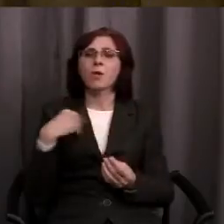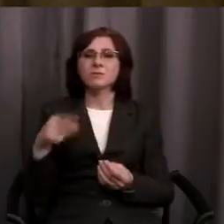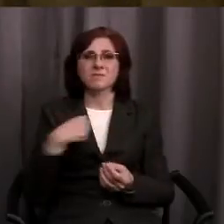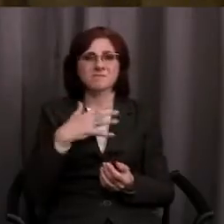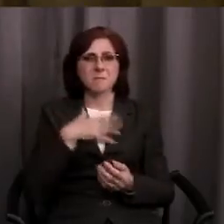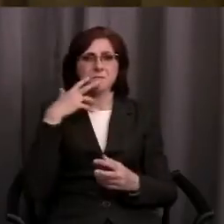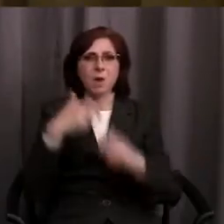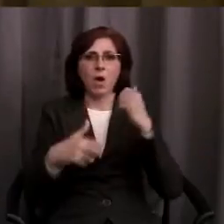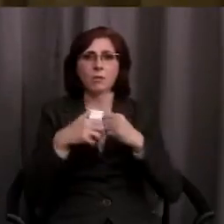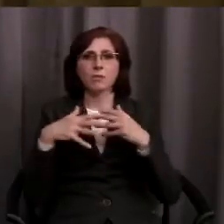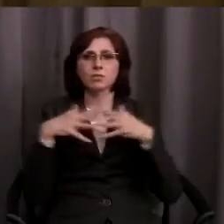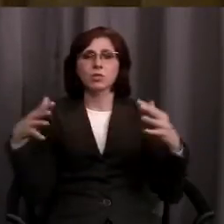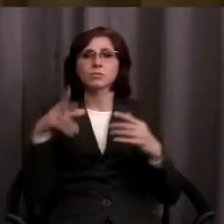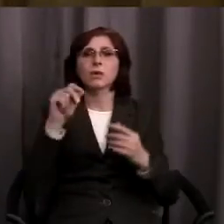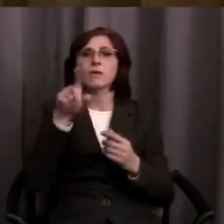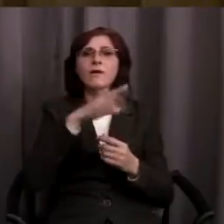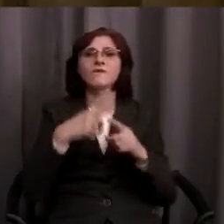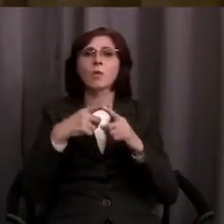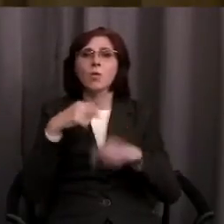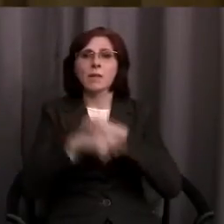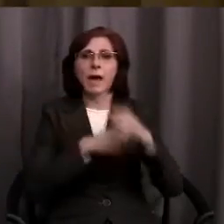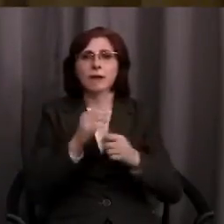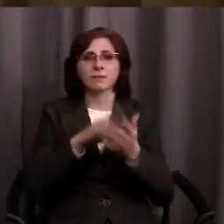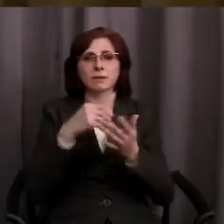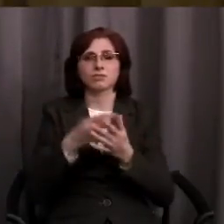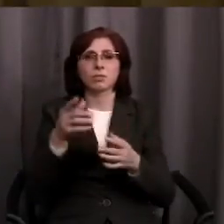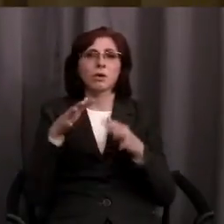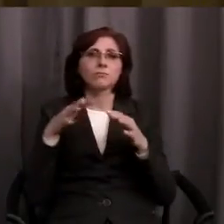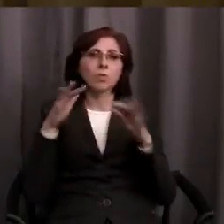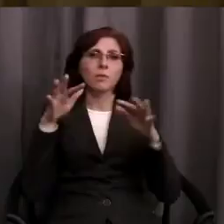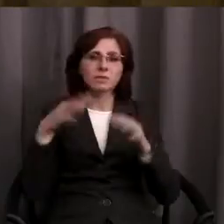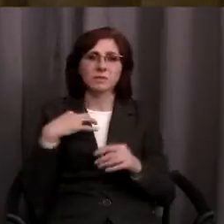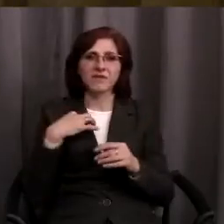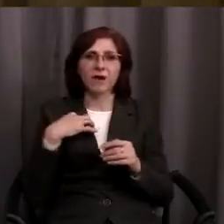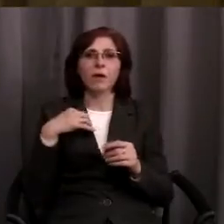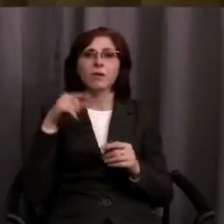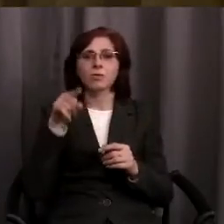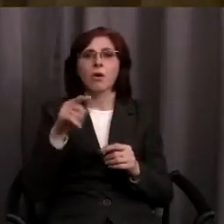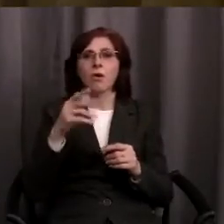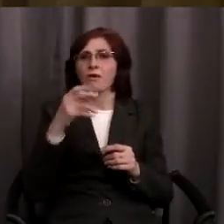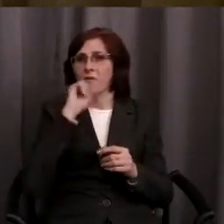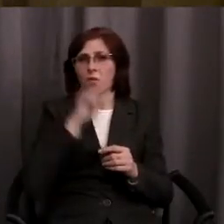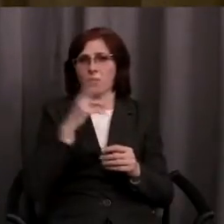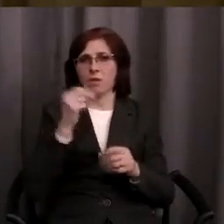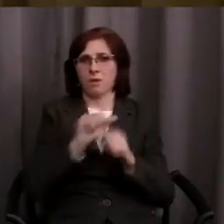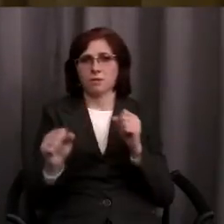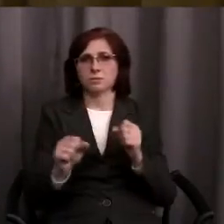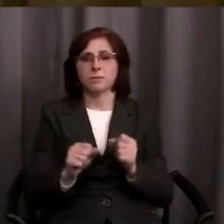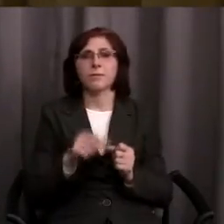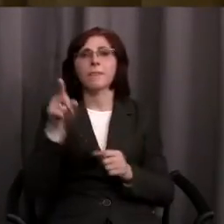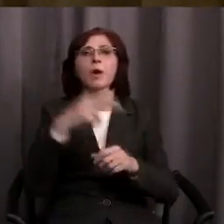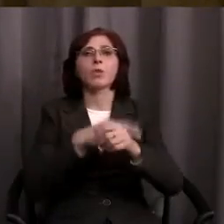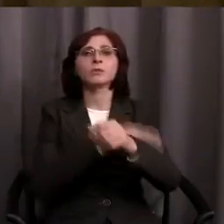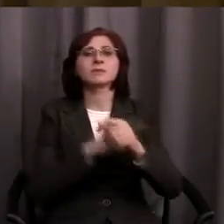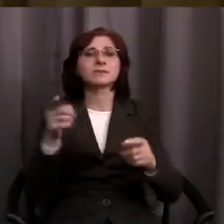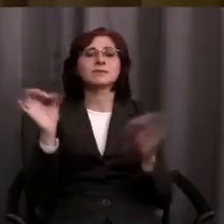problem olbrzymi, że taka współpraca na przykład publiczno-prywatna, to ona w zasadzie nie istnieje. Urzędnicy